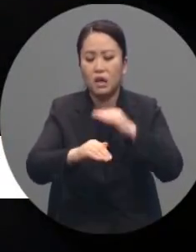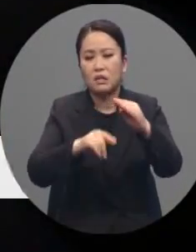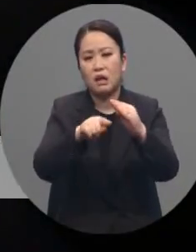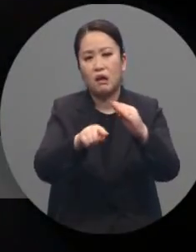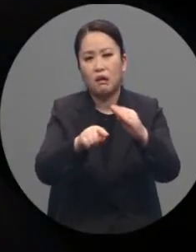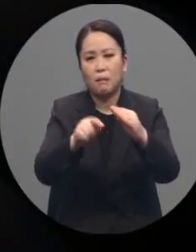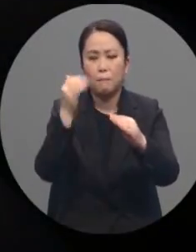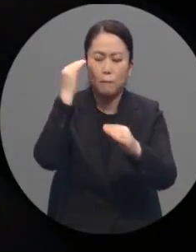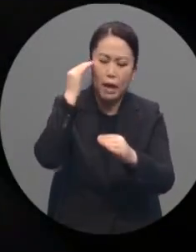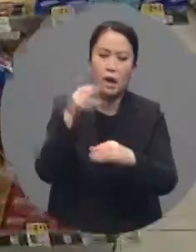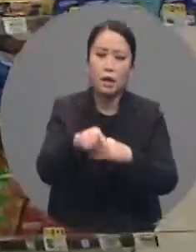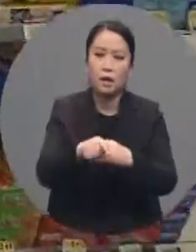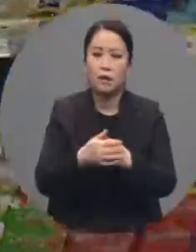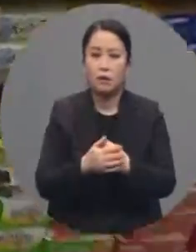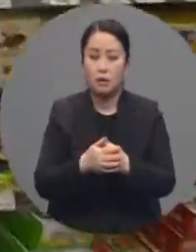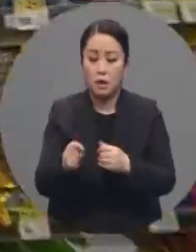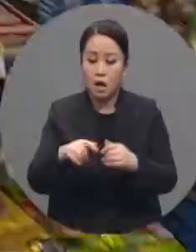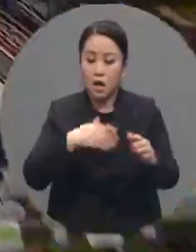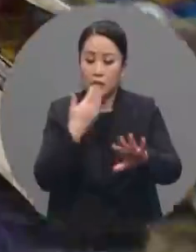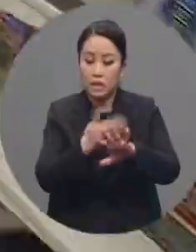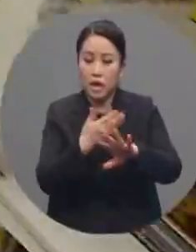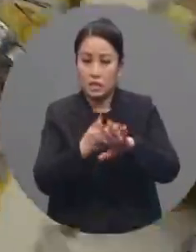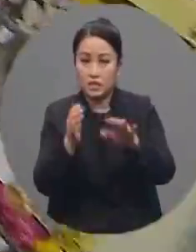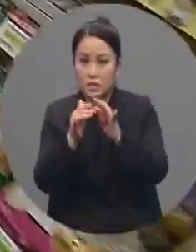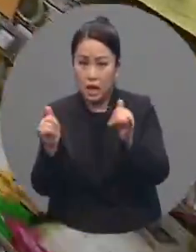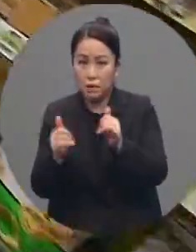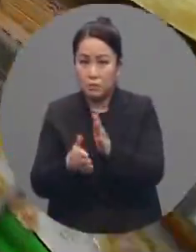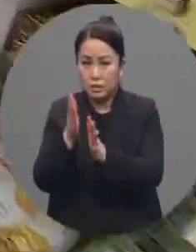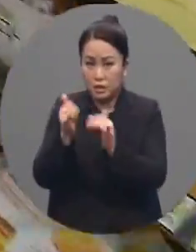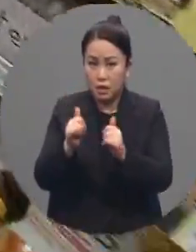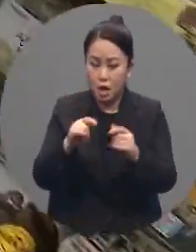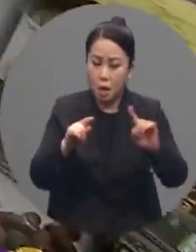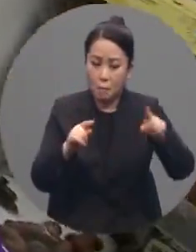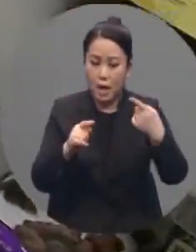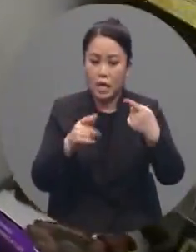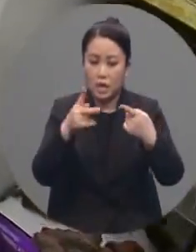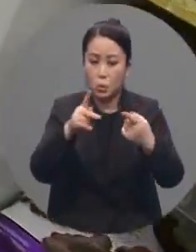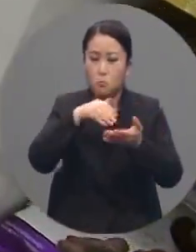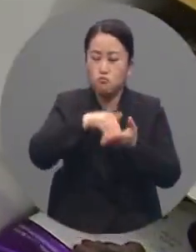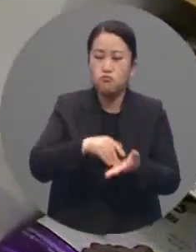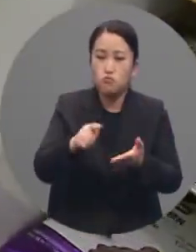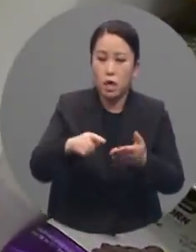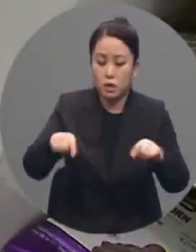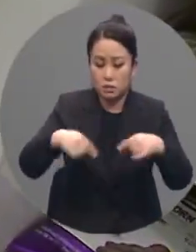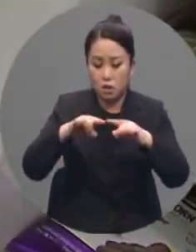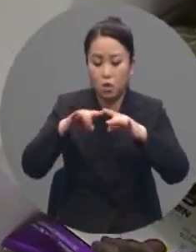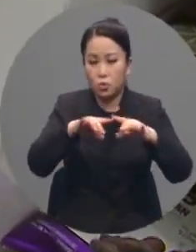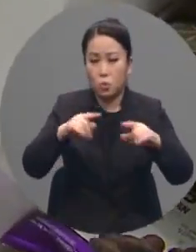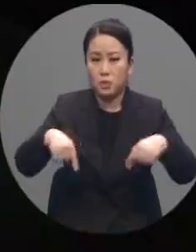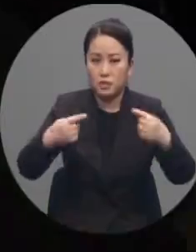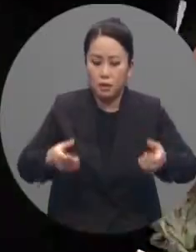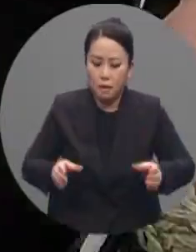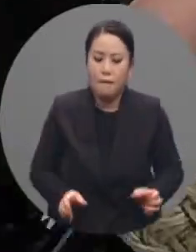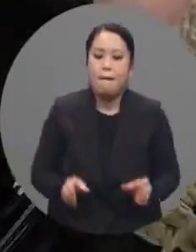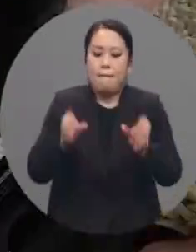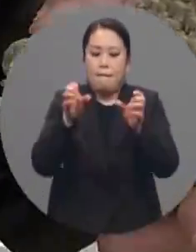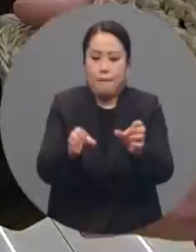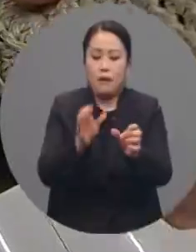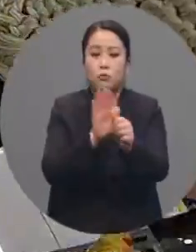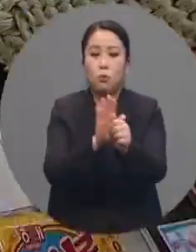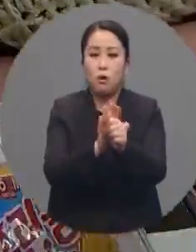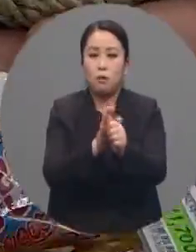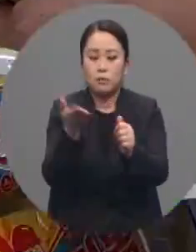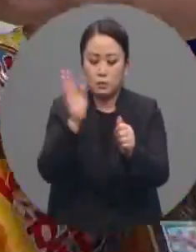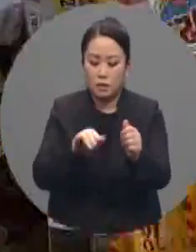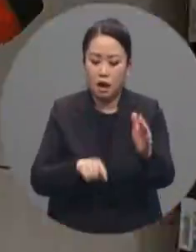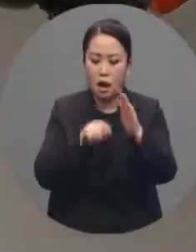됩니다. 지나가던 시민들이 100kg 넘는 전동 휠체어를 들어주셨습니다. 도움을 받아 안으로 들어가도